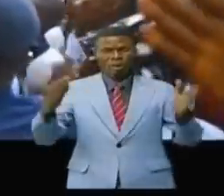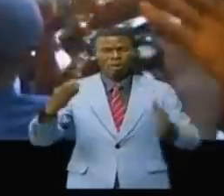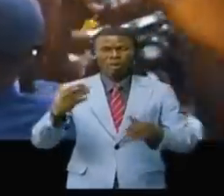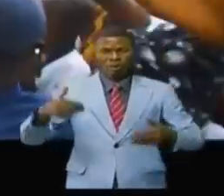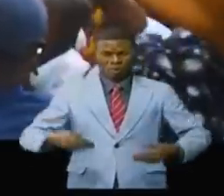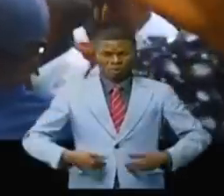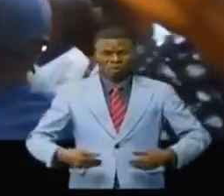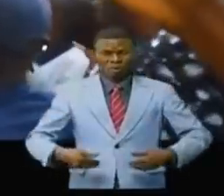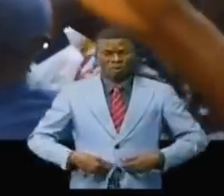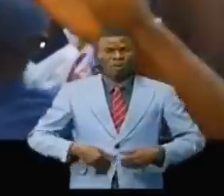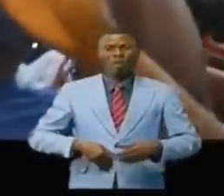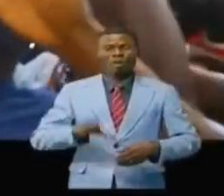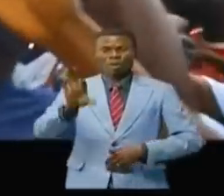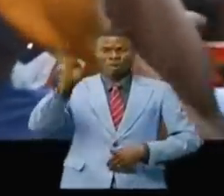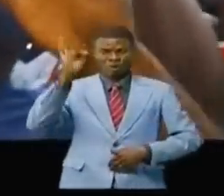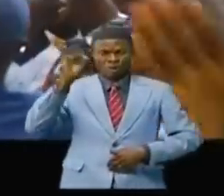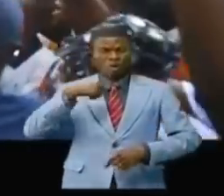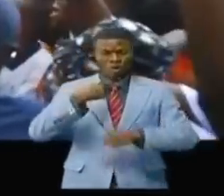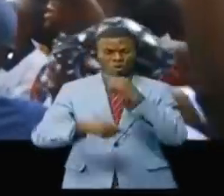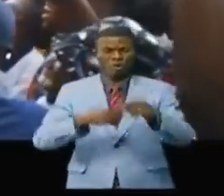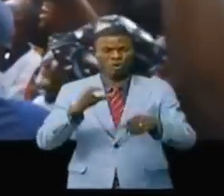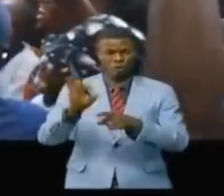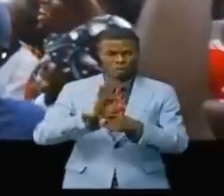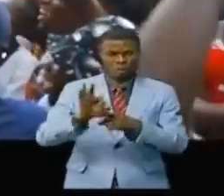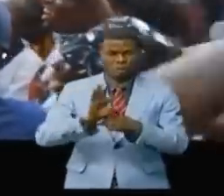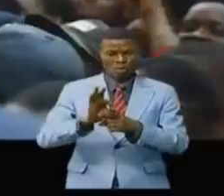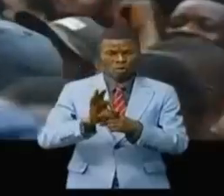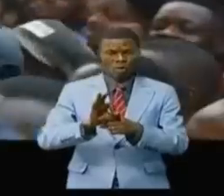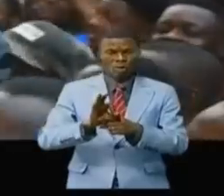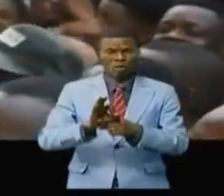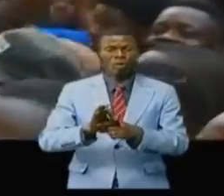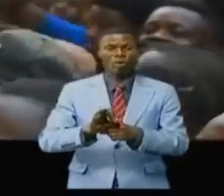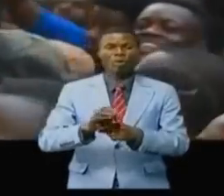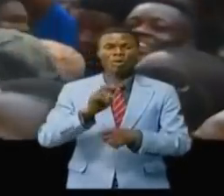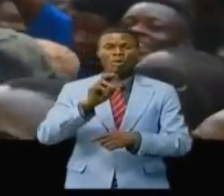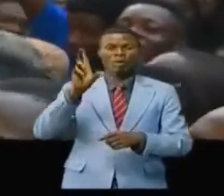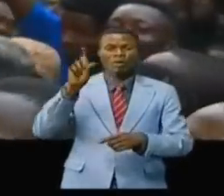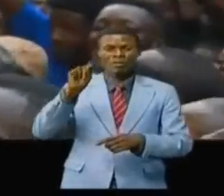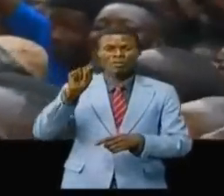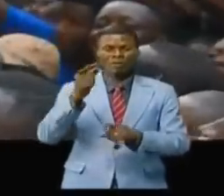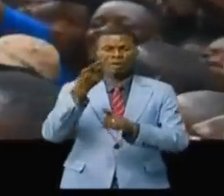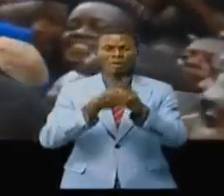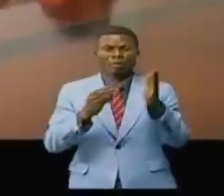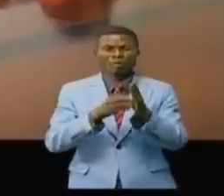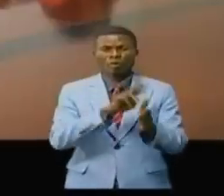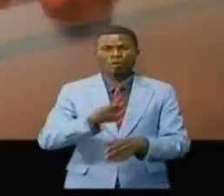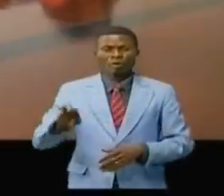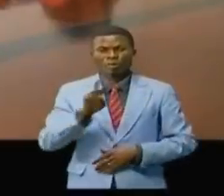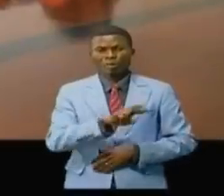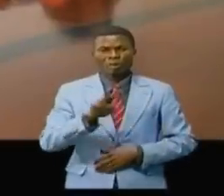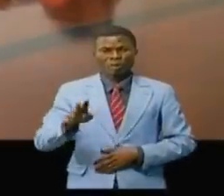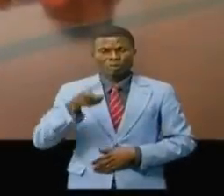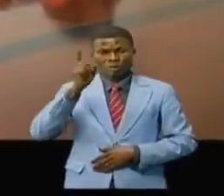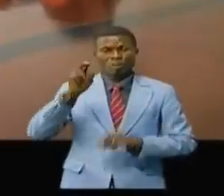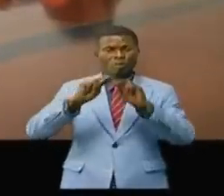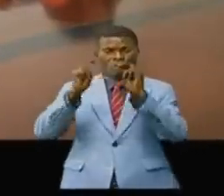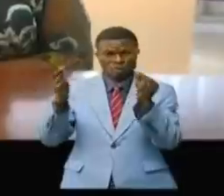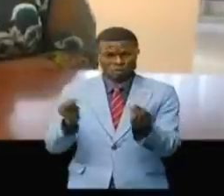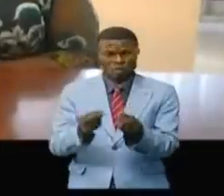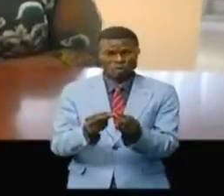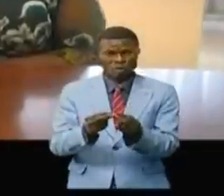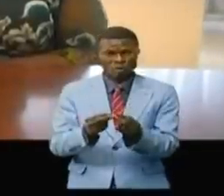sont concernés et le lancement de la formation intervient ce 20 septembre 2022. Cette première vague